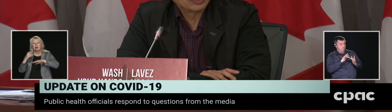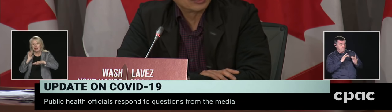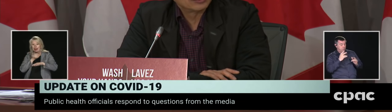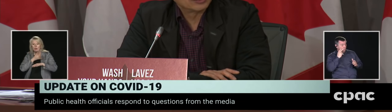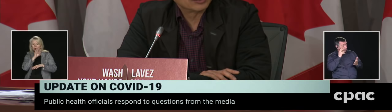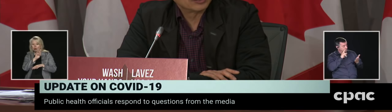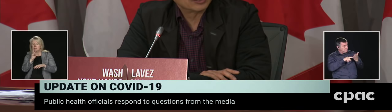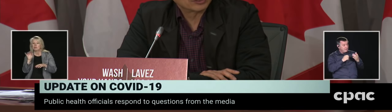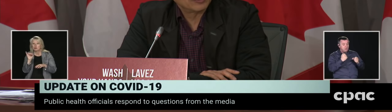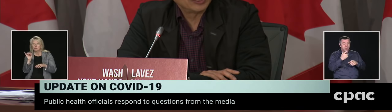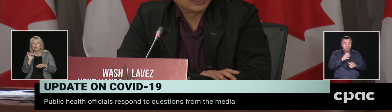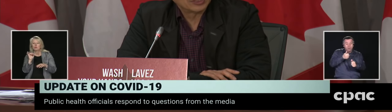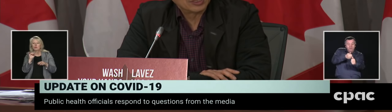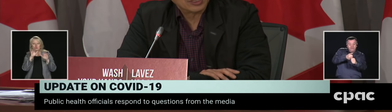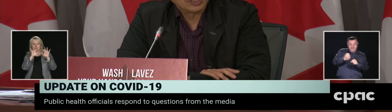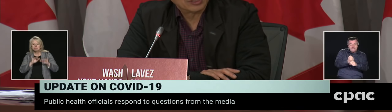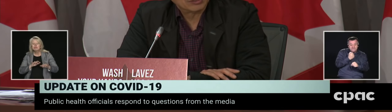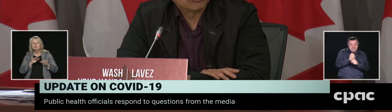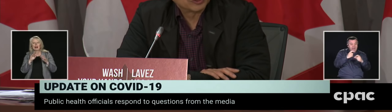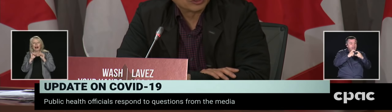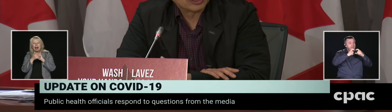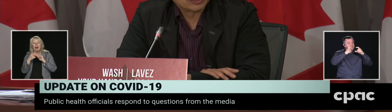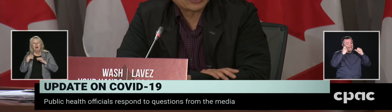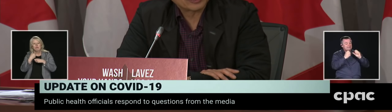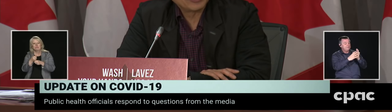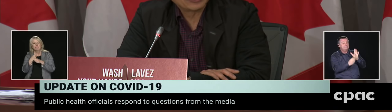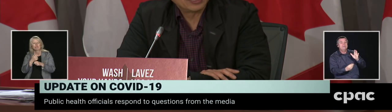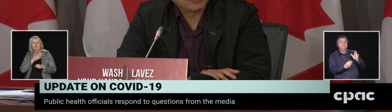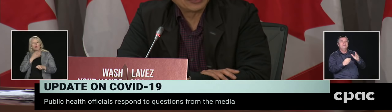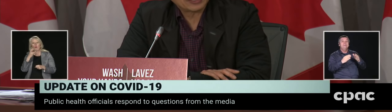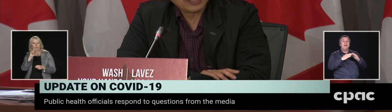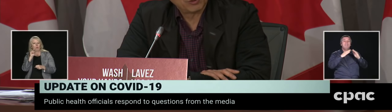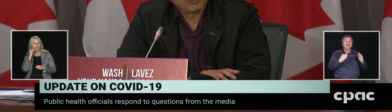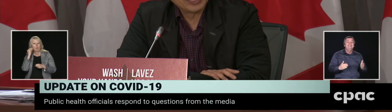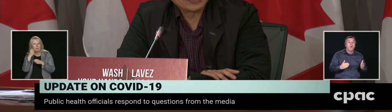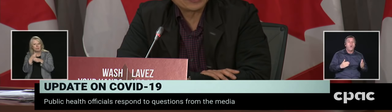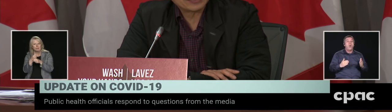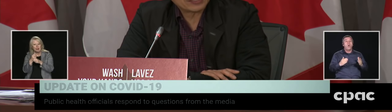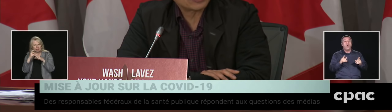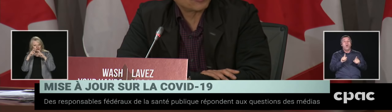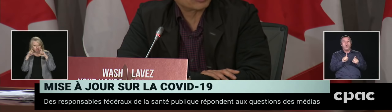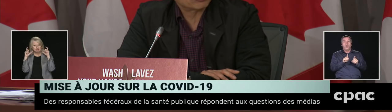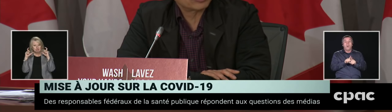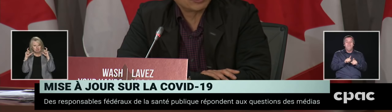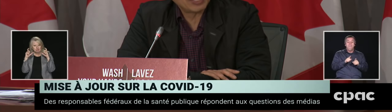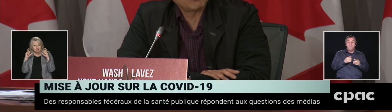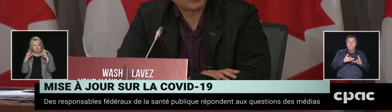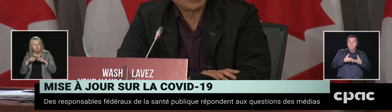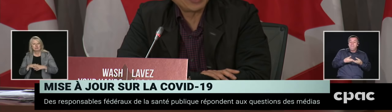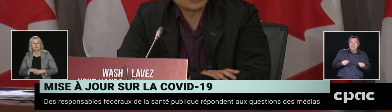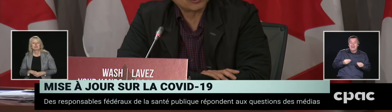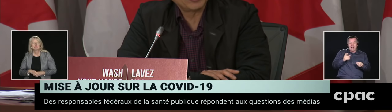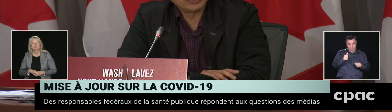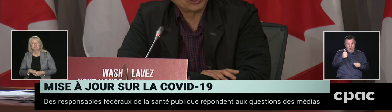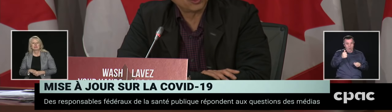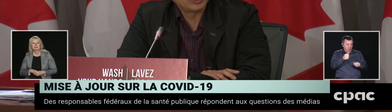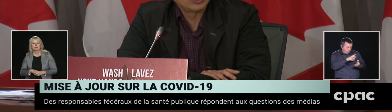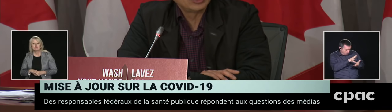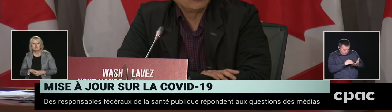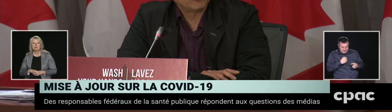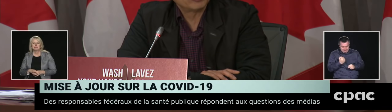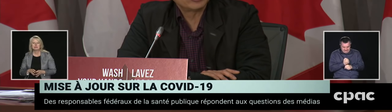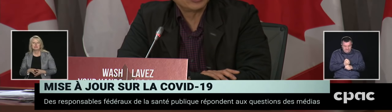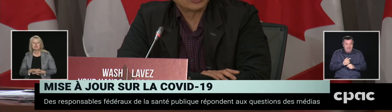maison comme il dit, de certains matériaux. Mais c'est très important aussi, même pour les masques non